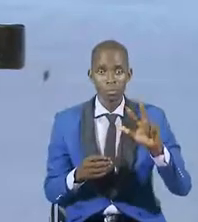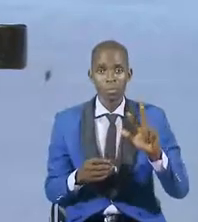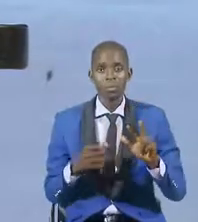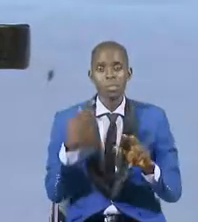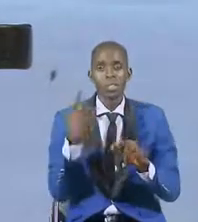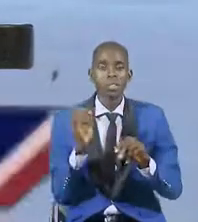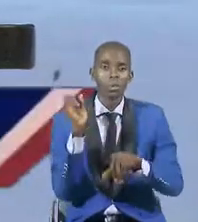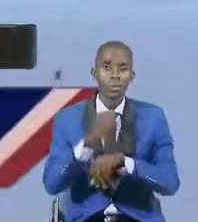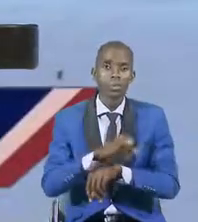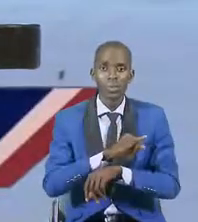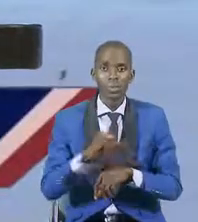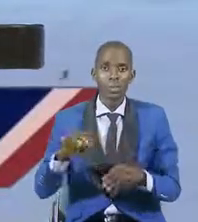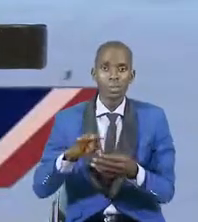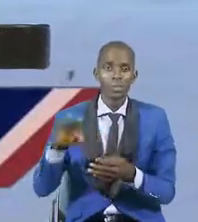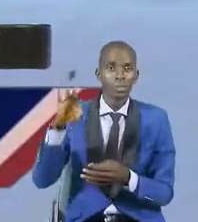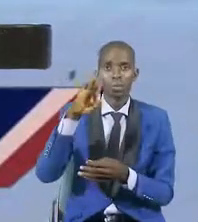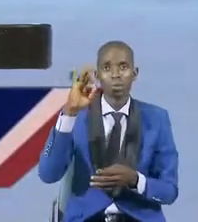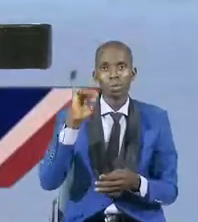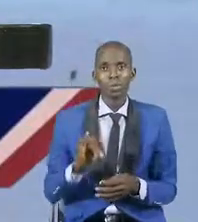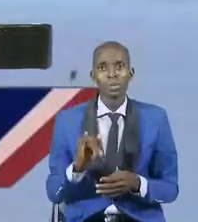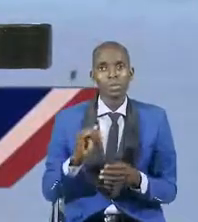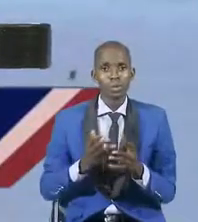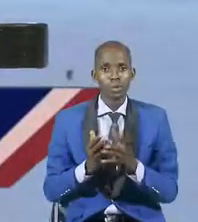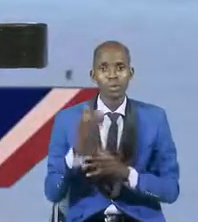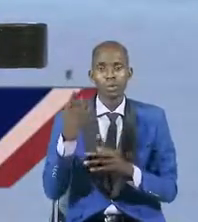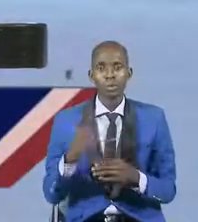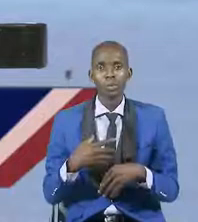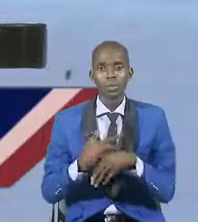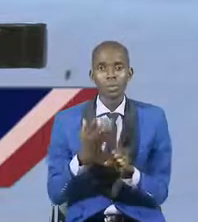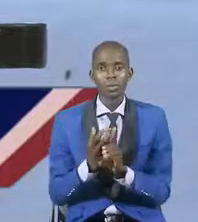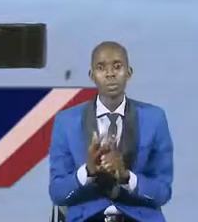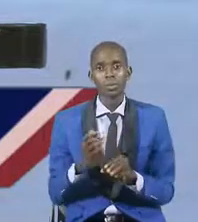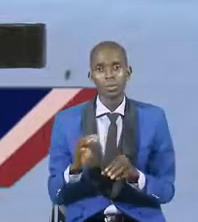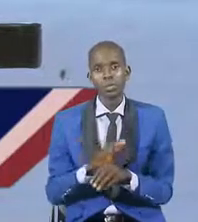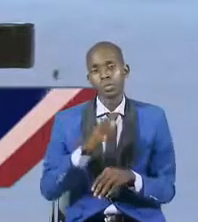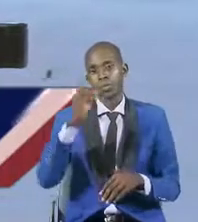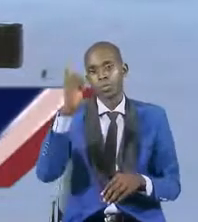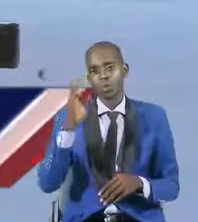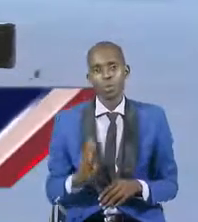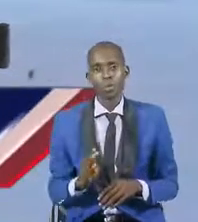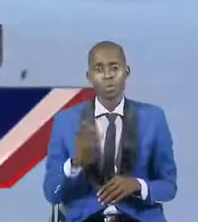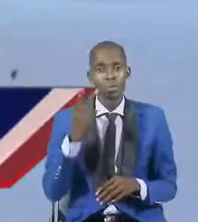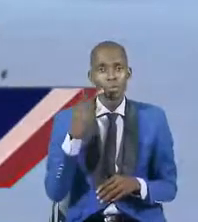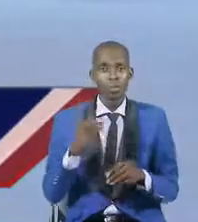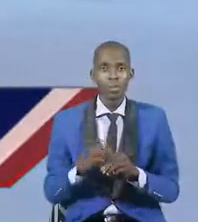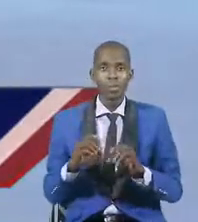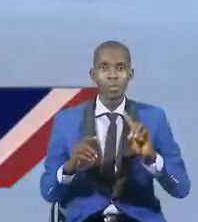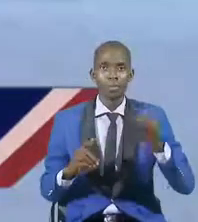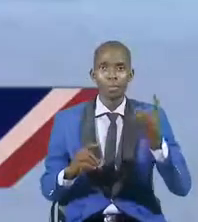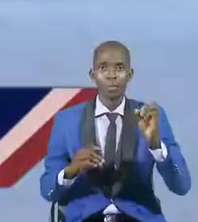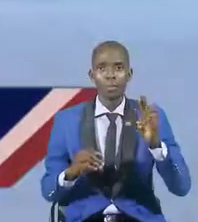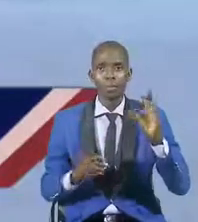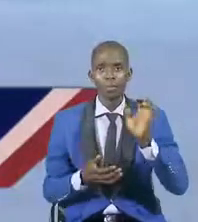voir la spiritualité dominante à travers le Dieu créateur. Nous allons à